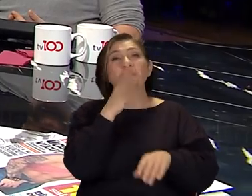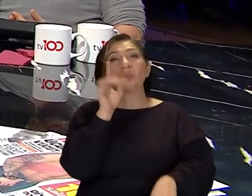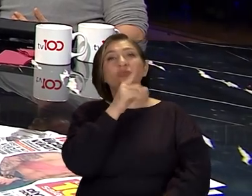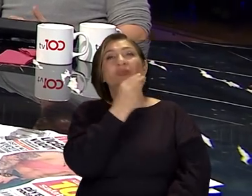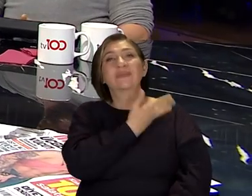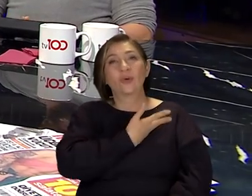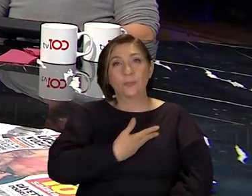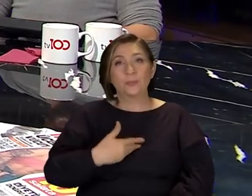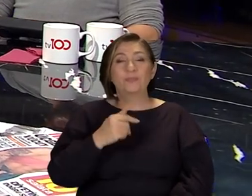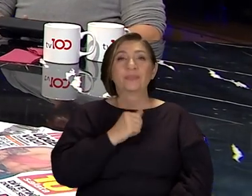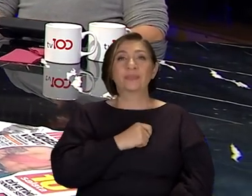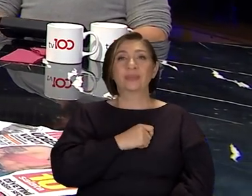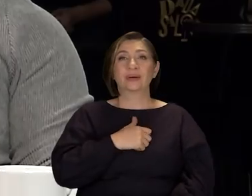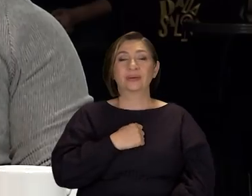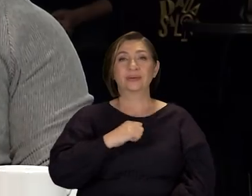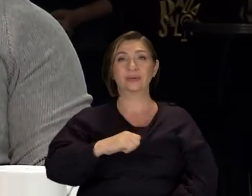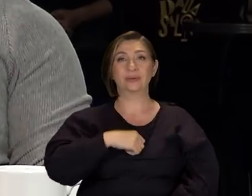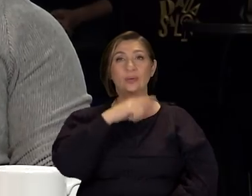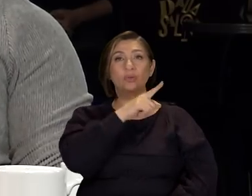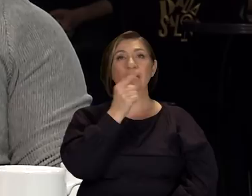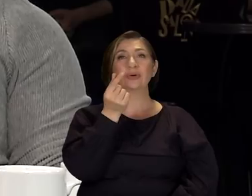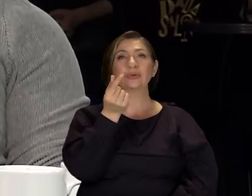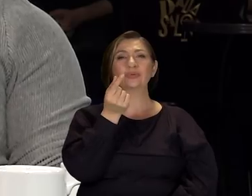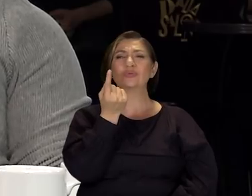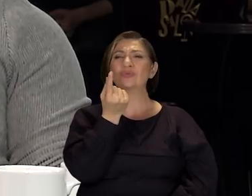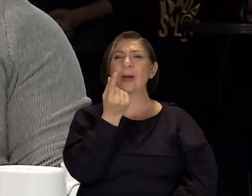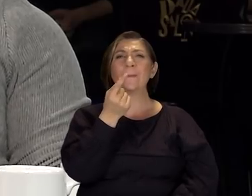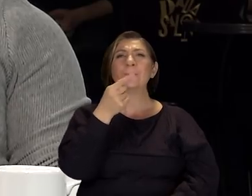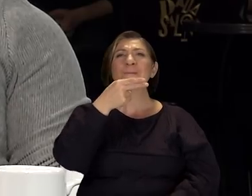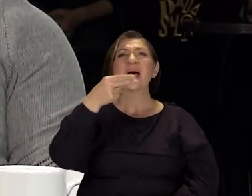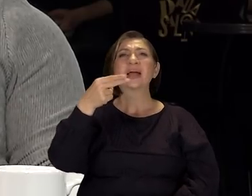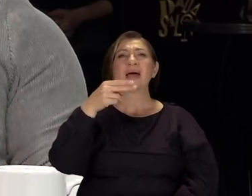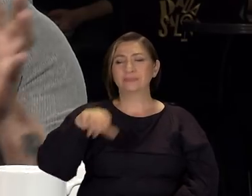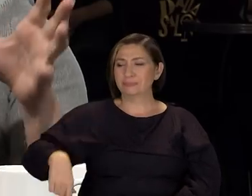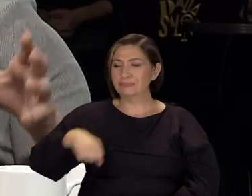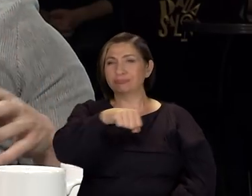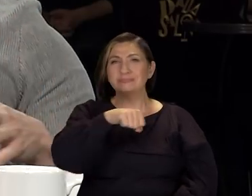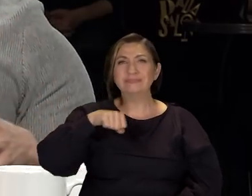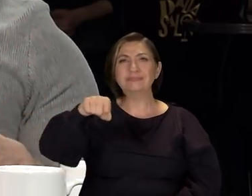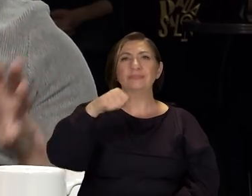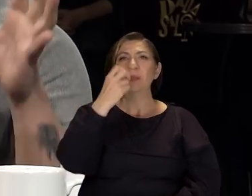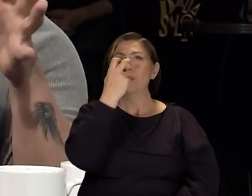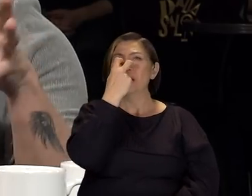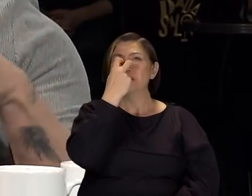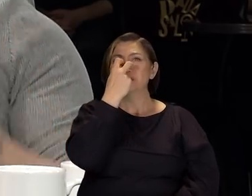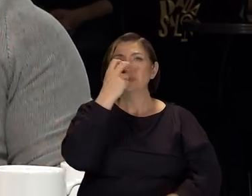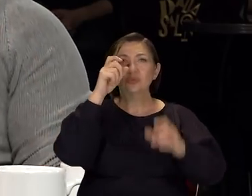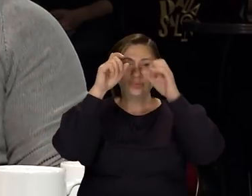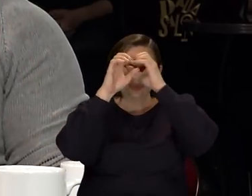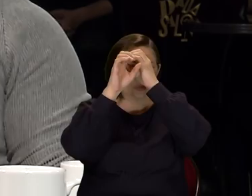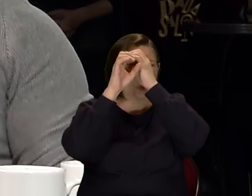onu çok seviyorum. Onunla böyle küçük. Dolaşıyorduk bütün markaların şeylerini. Bir palyaçonun dürbününden